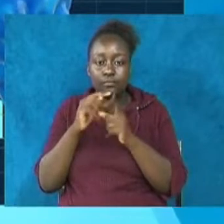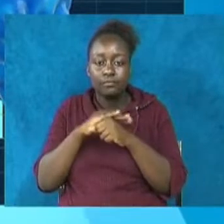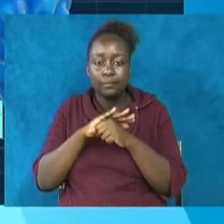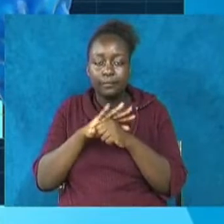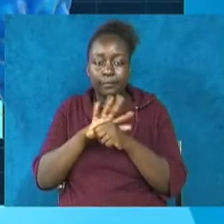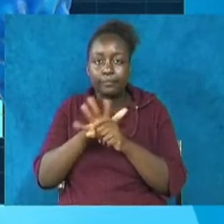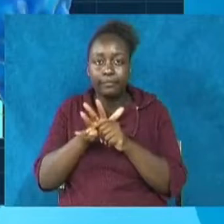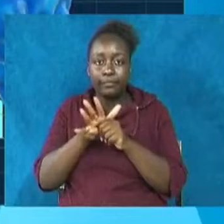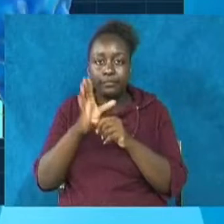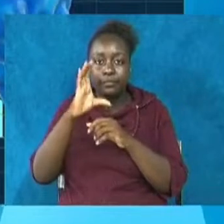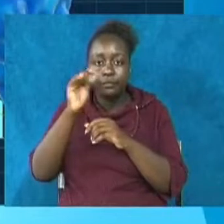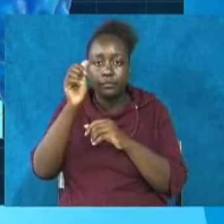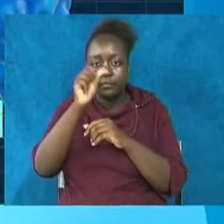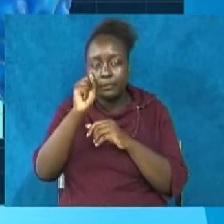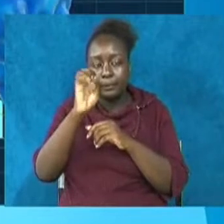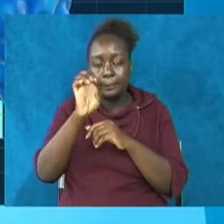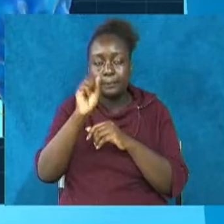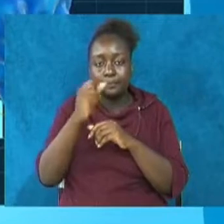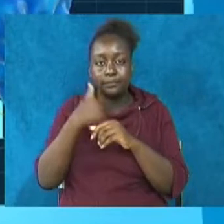kuwa